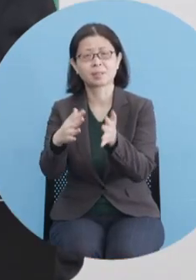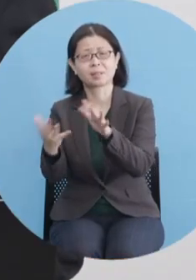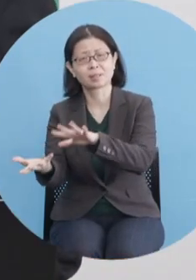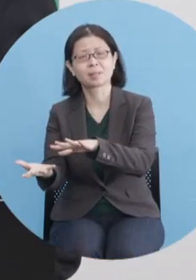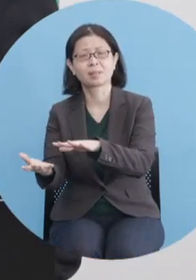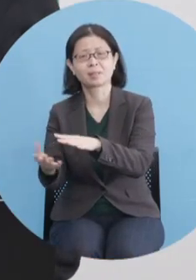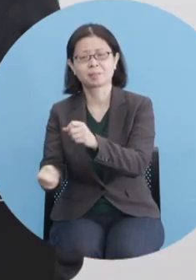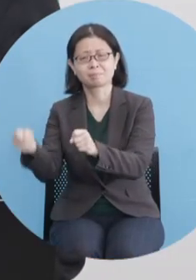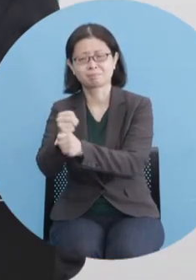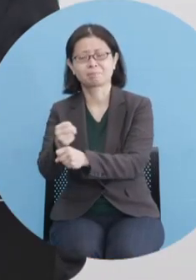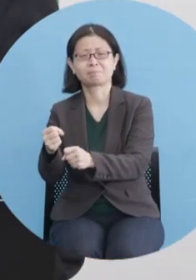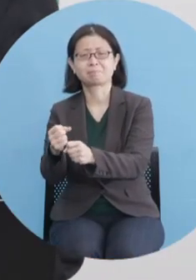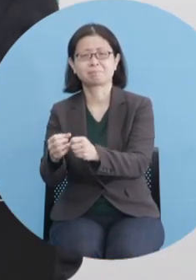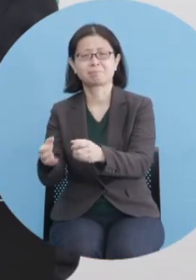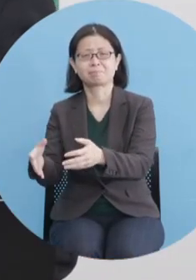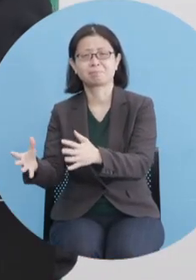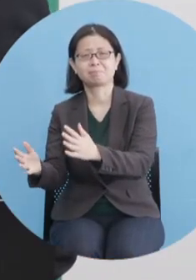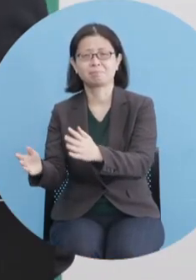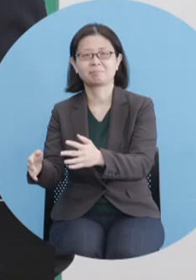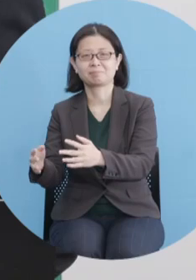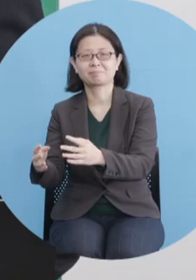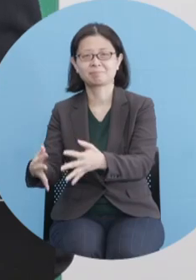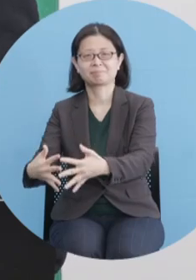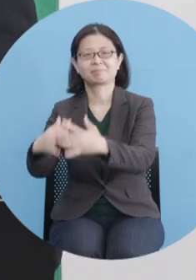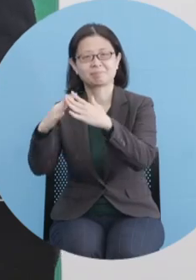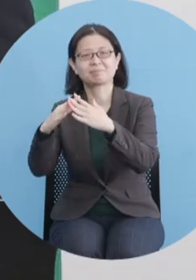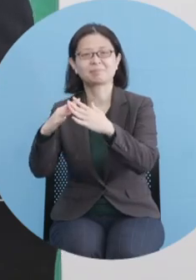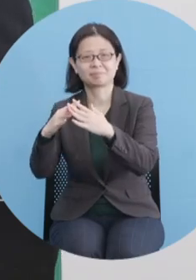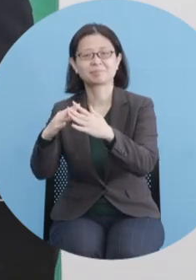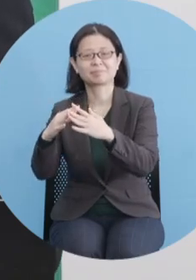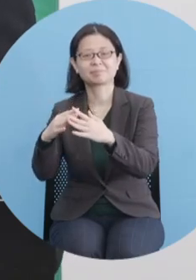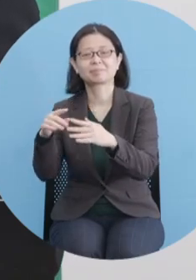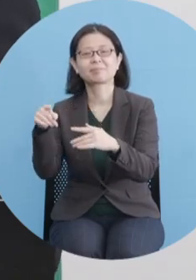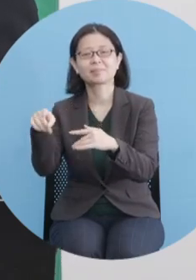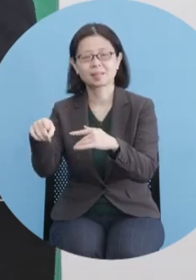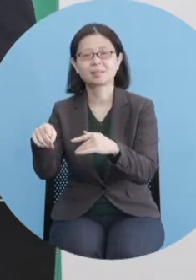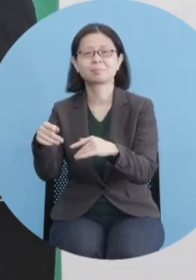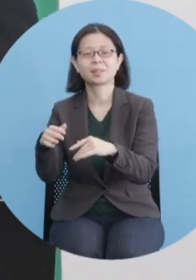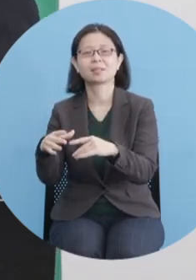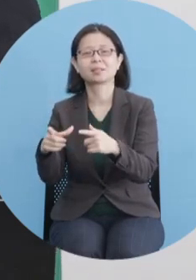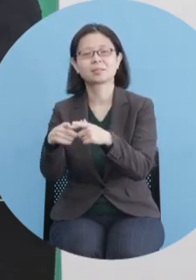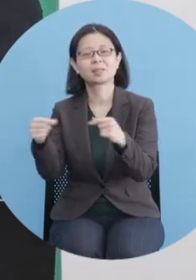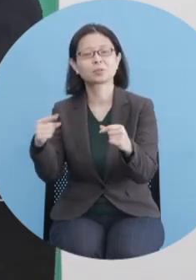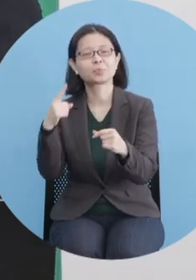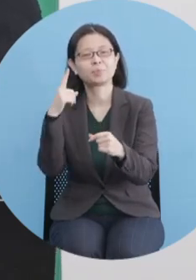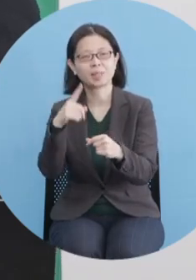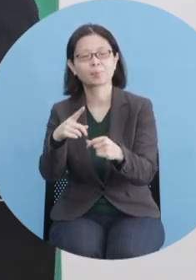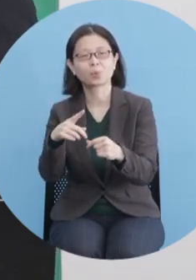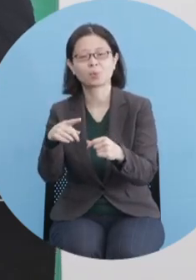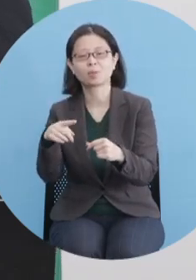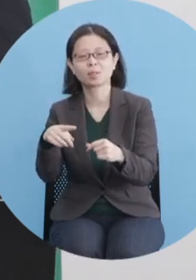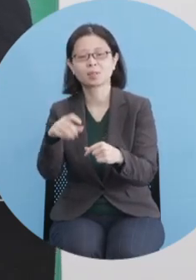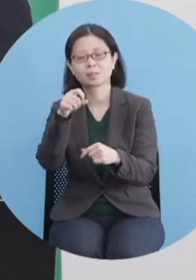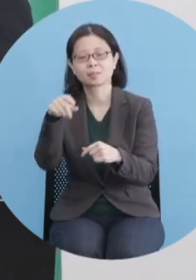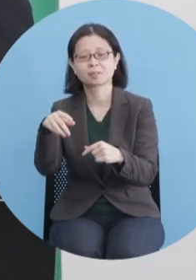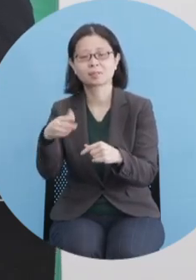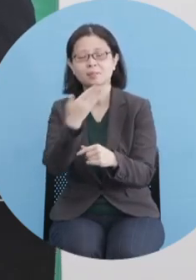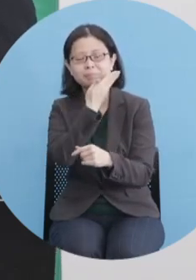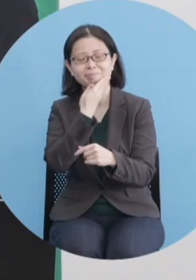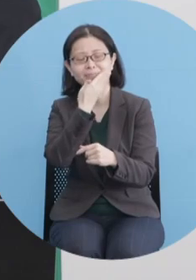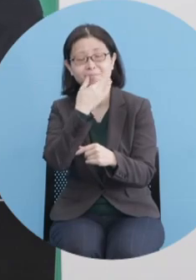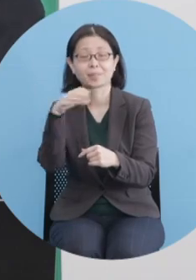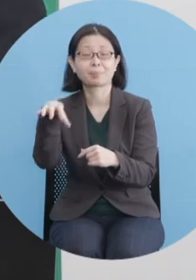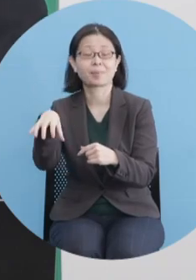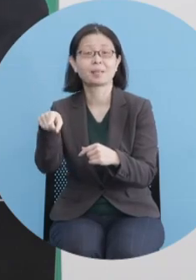ところがですね非常にあの全国的にもえま価値があるのではないかという風な声を頂いておりますその辺をもう